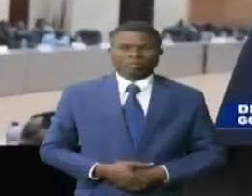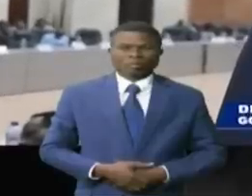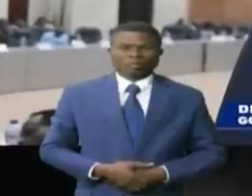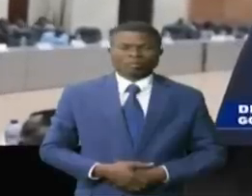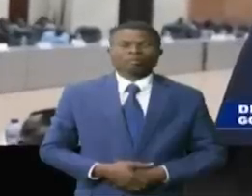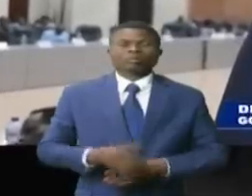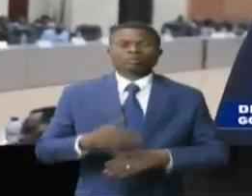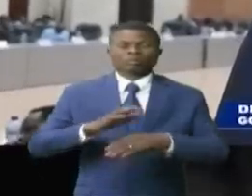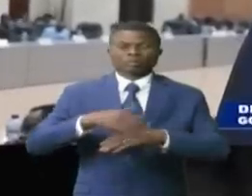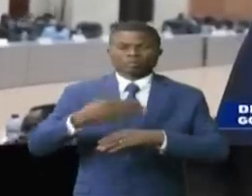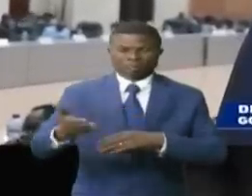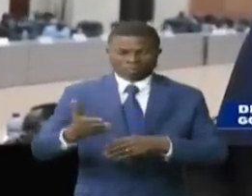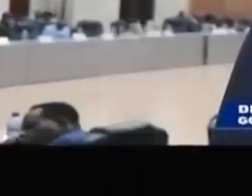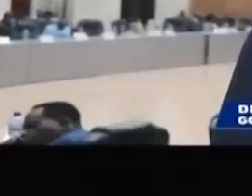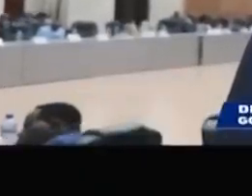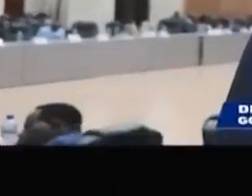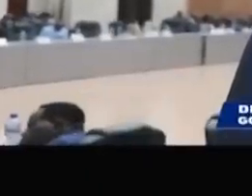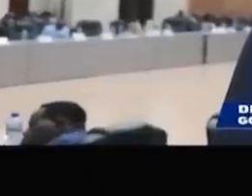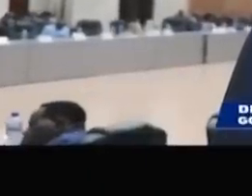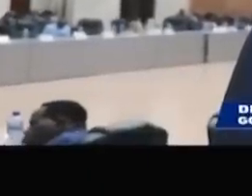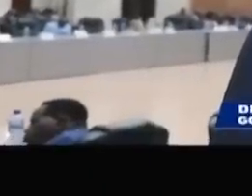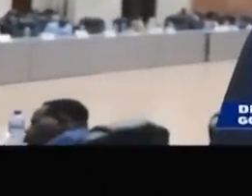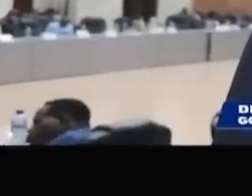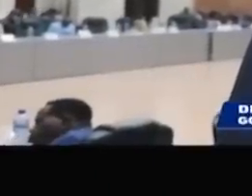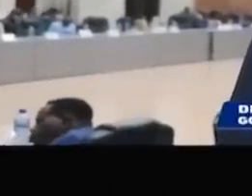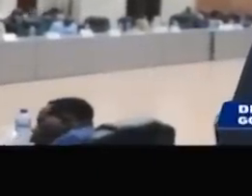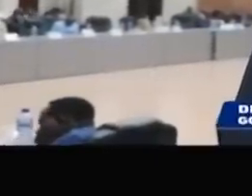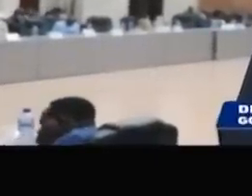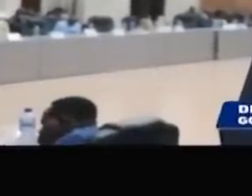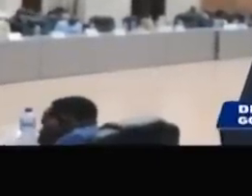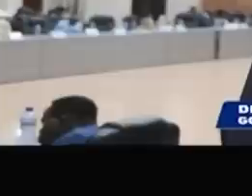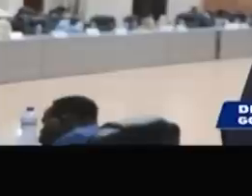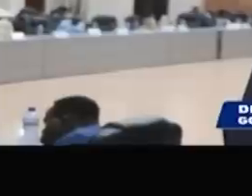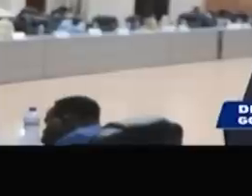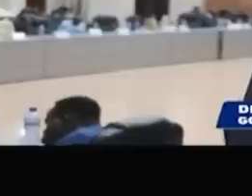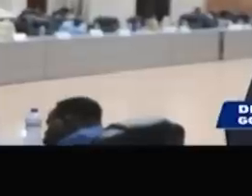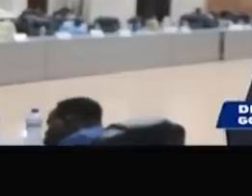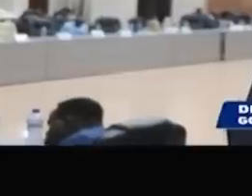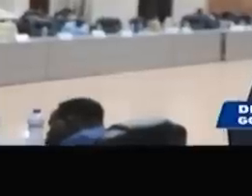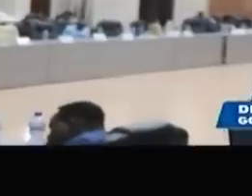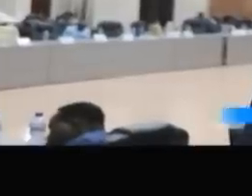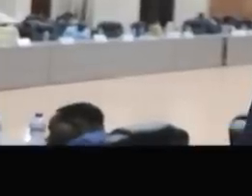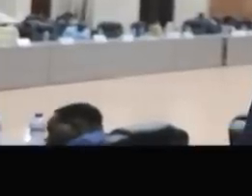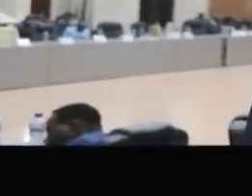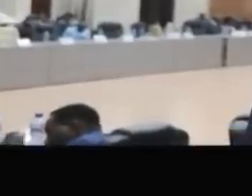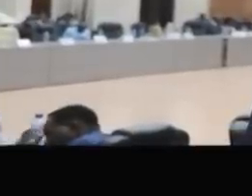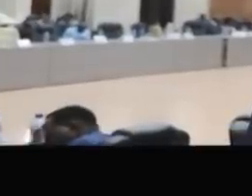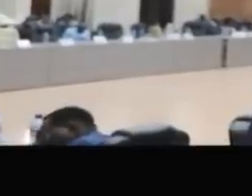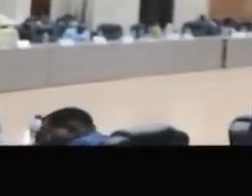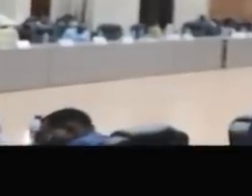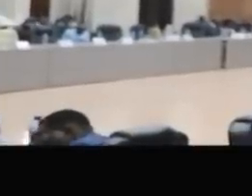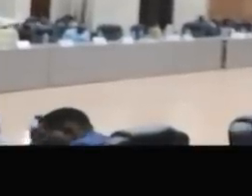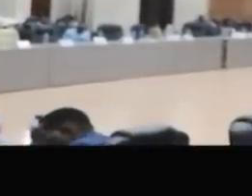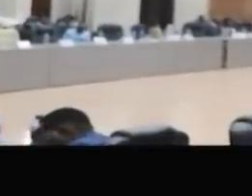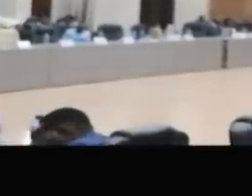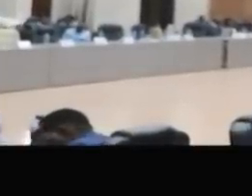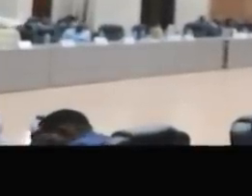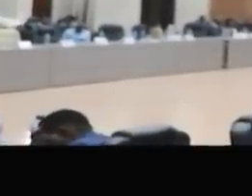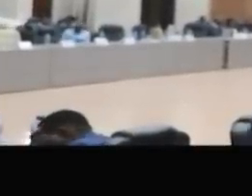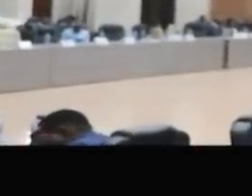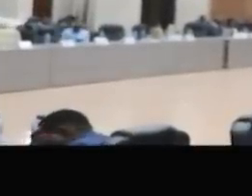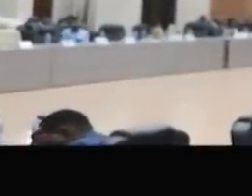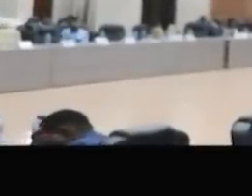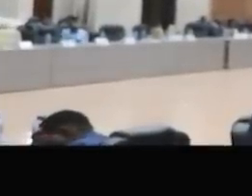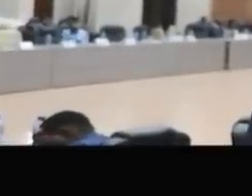avoir assisté à une réunion de mise à niveau du secrétariat permanent, il nous a été développé les